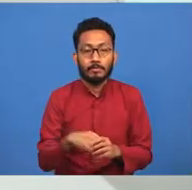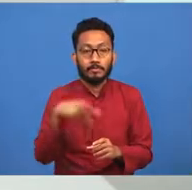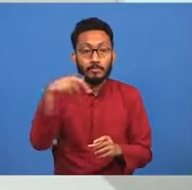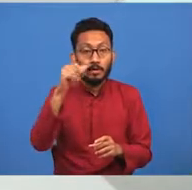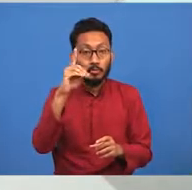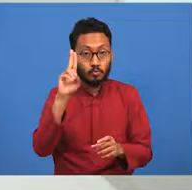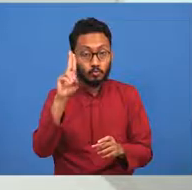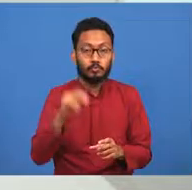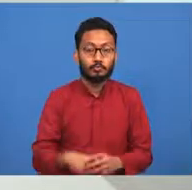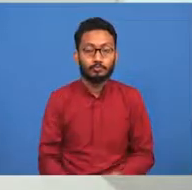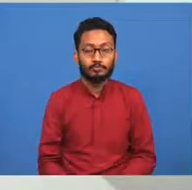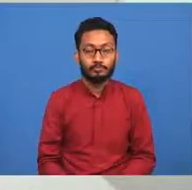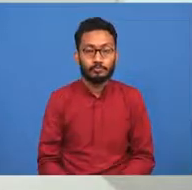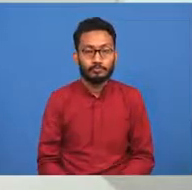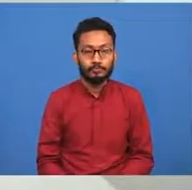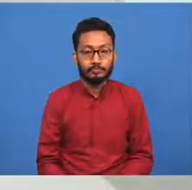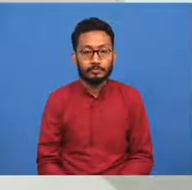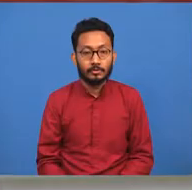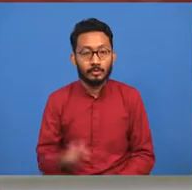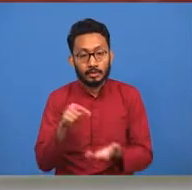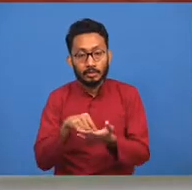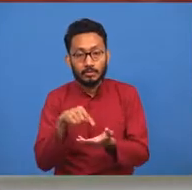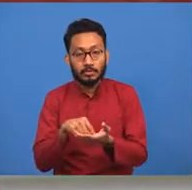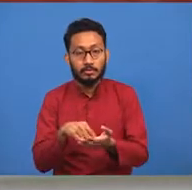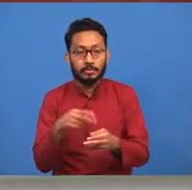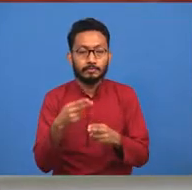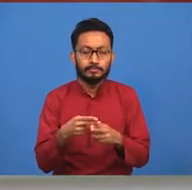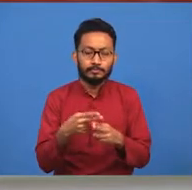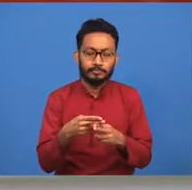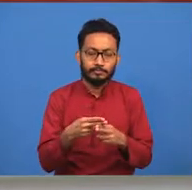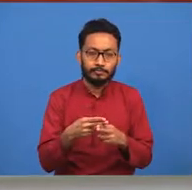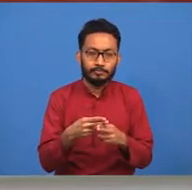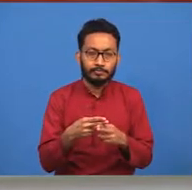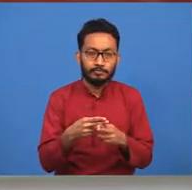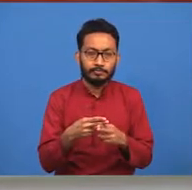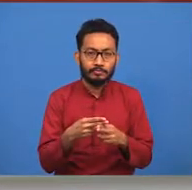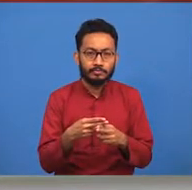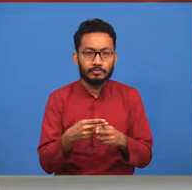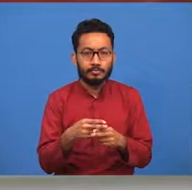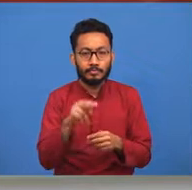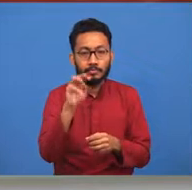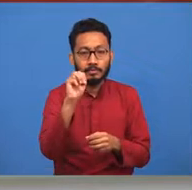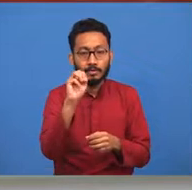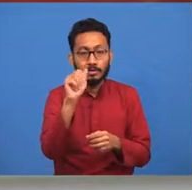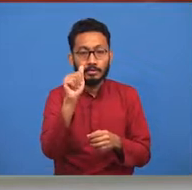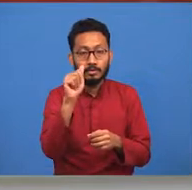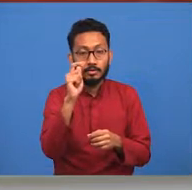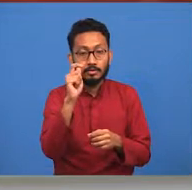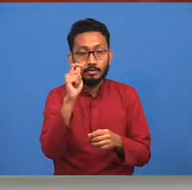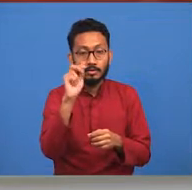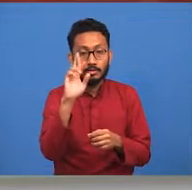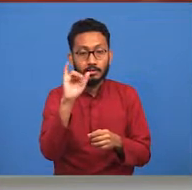Manakala yang ini pula adalah larutan natrium klorida dengan